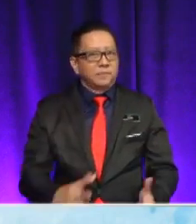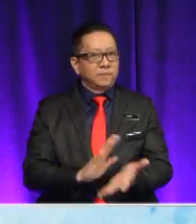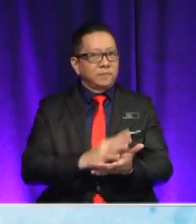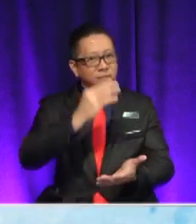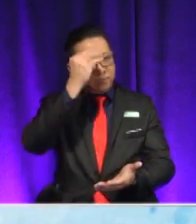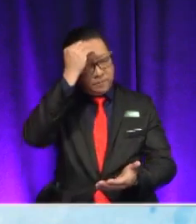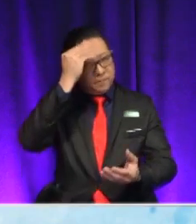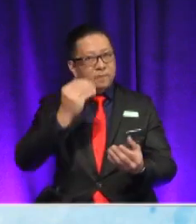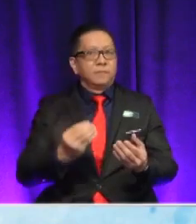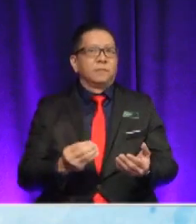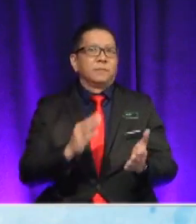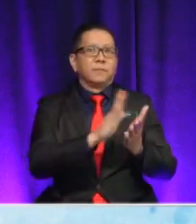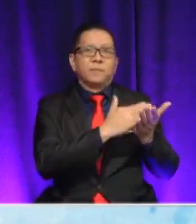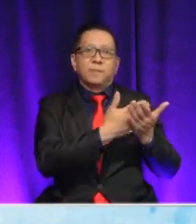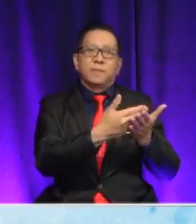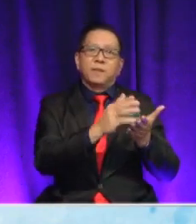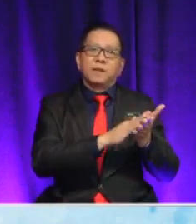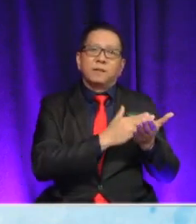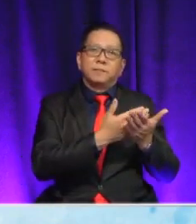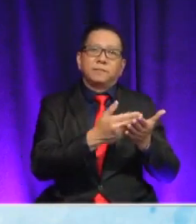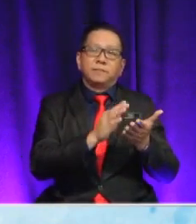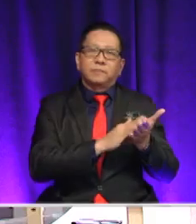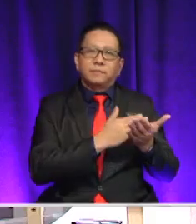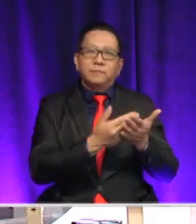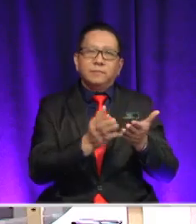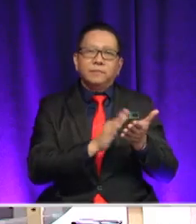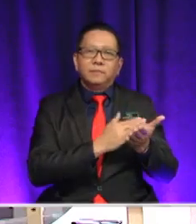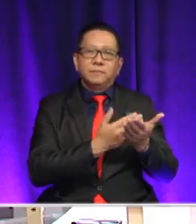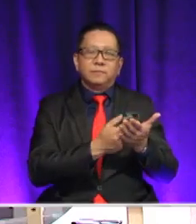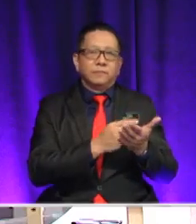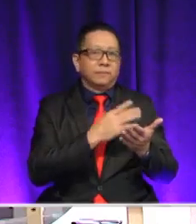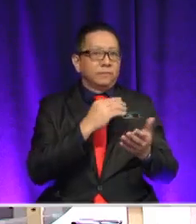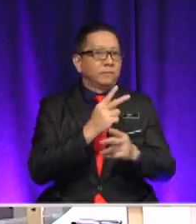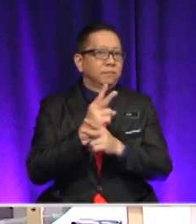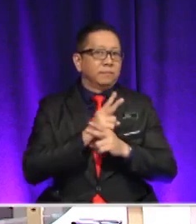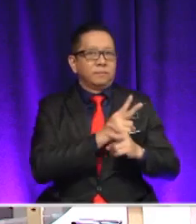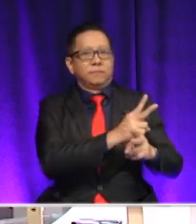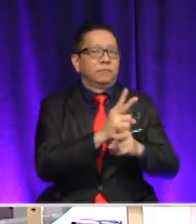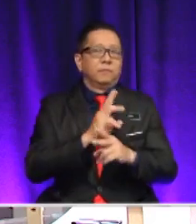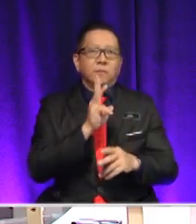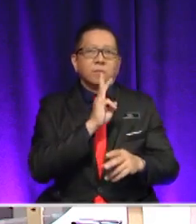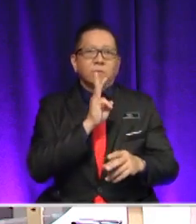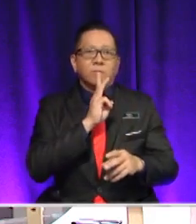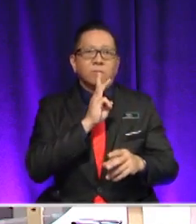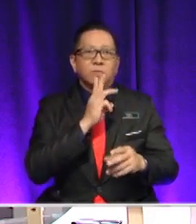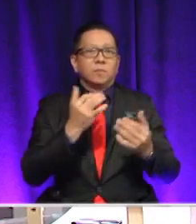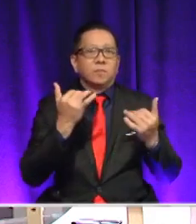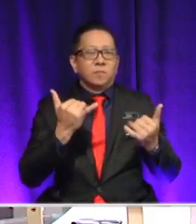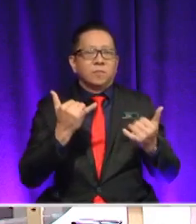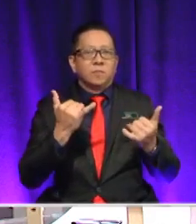teknik-teknik sapuan virus dan seterusnya kita tidak Belajarlah keren